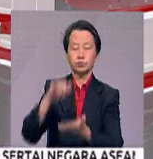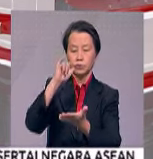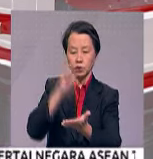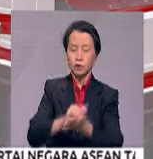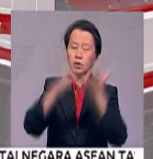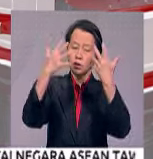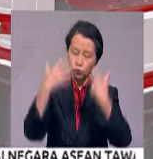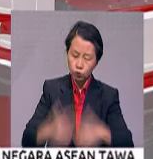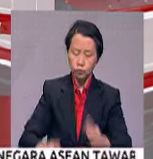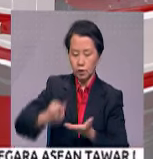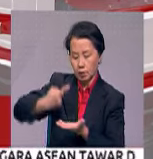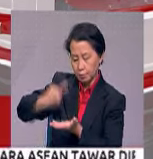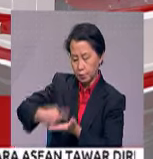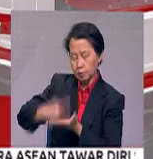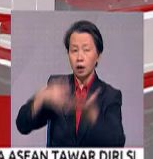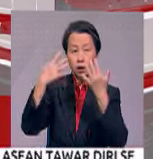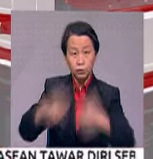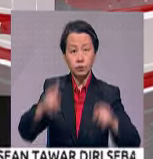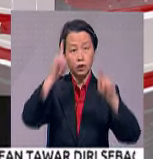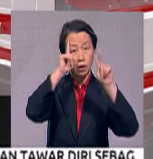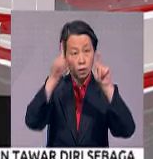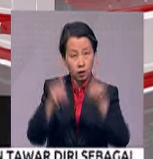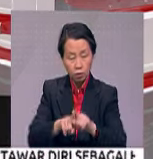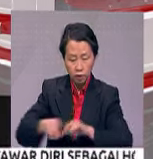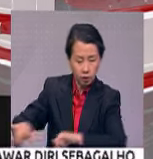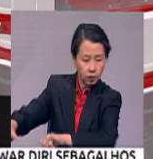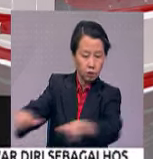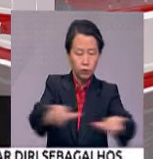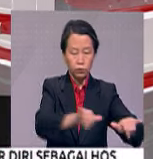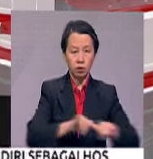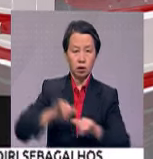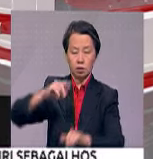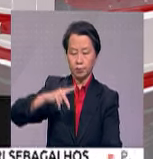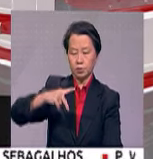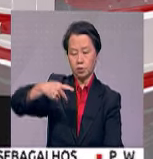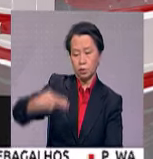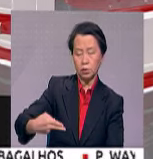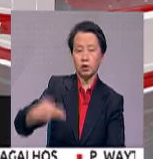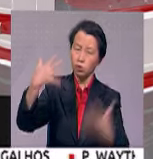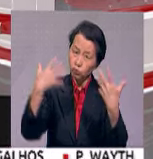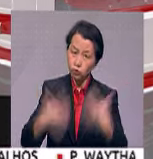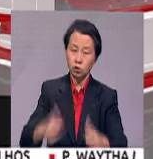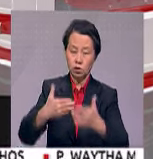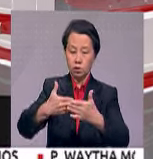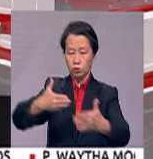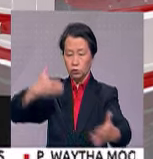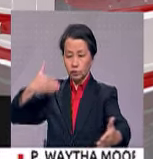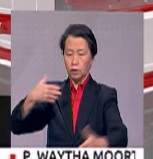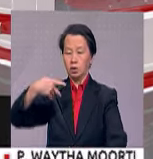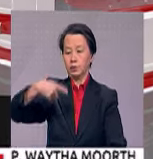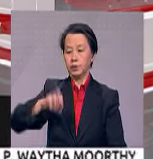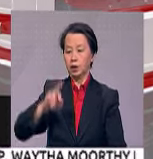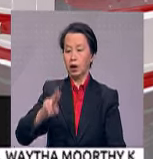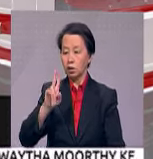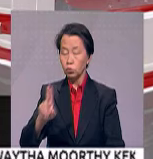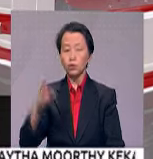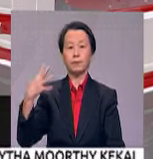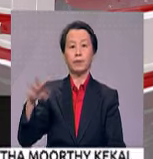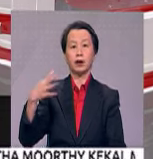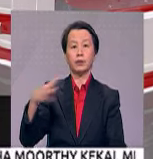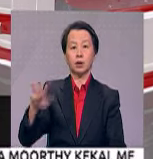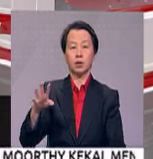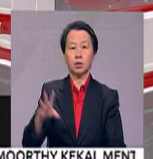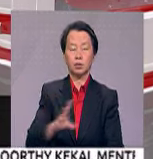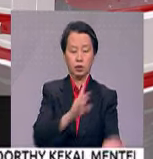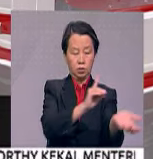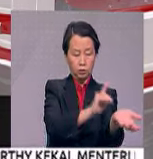tersebut sudah dibincangkan dan dipersetujui sesama parti komponen Pakatan Harapan PH sebelum PRU14. Jelas Datuk